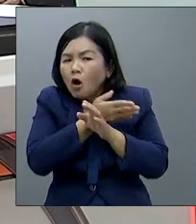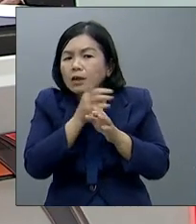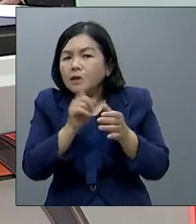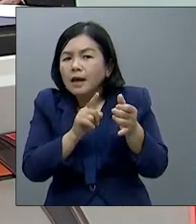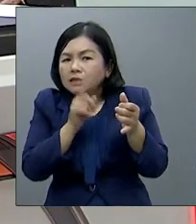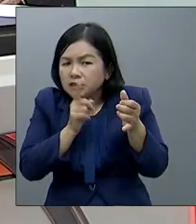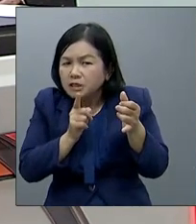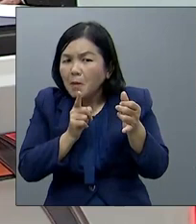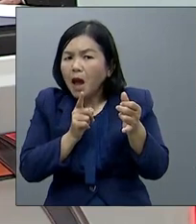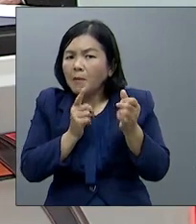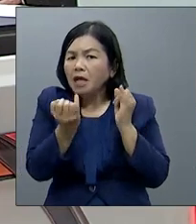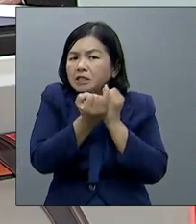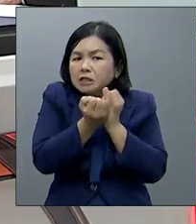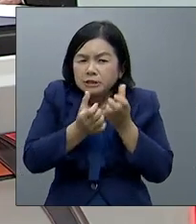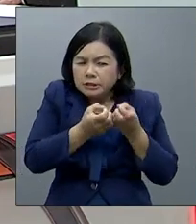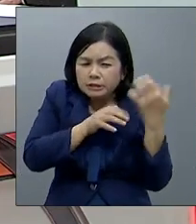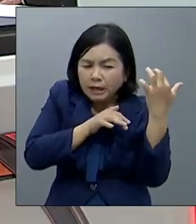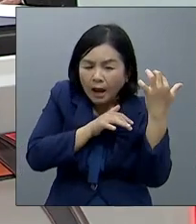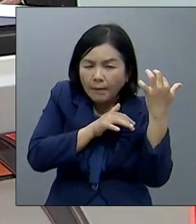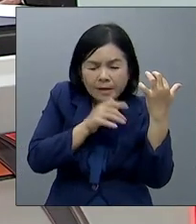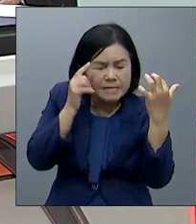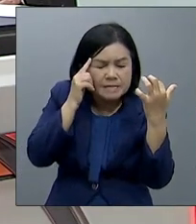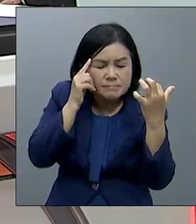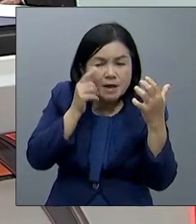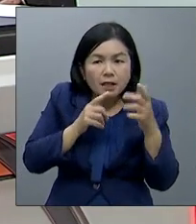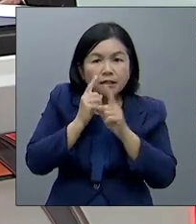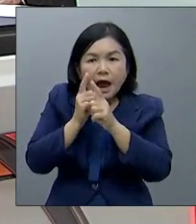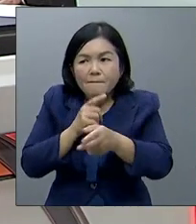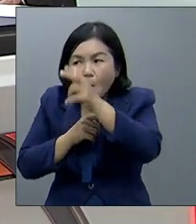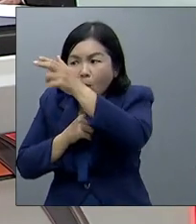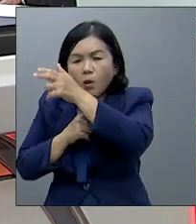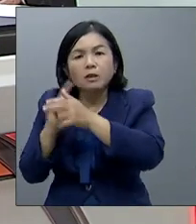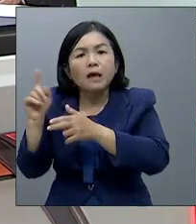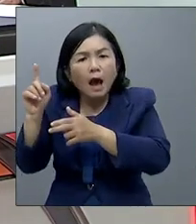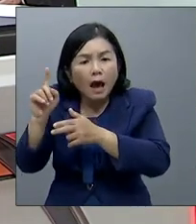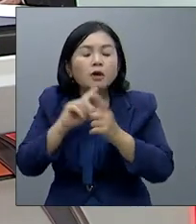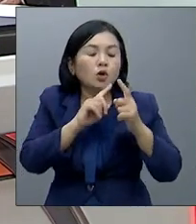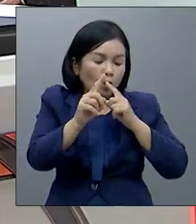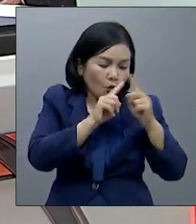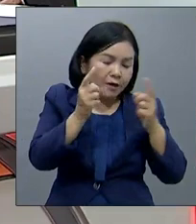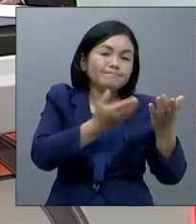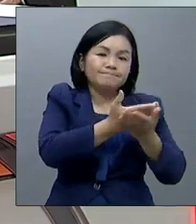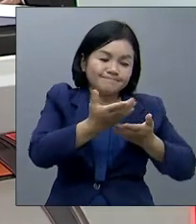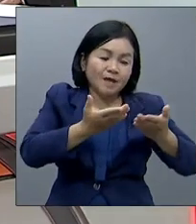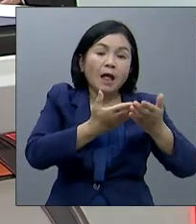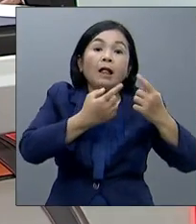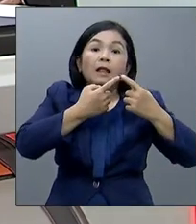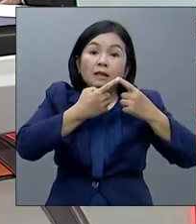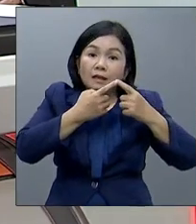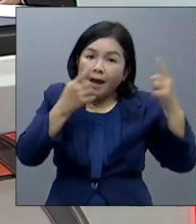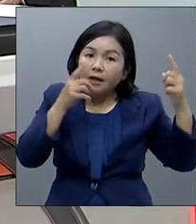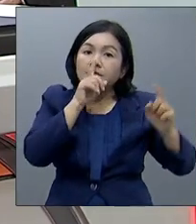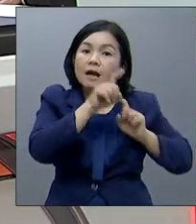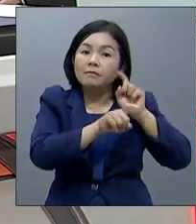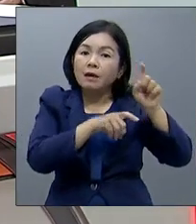จริงด้วยหรือไม่นะคะมีอีกหลายเรื่องหลายมิติที่คงจะต้องเป็นประเด็นให้พูดคุยกันเพิ่มเติมแต่ที่แน่ๆเรื่องนึงที่ทวงถามกันเยอะ